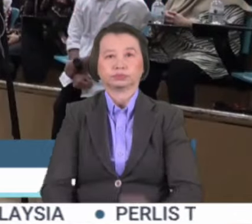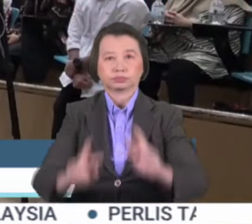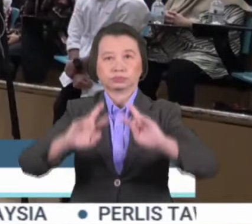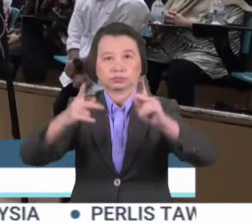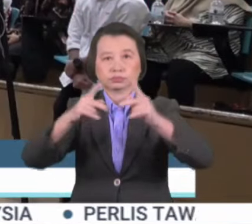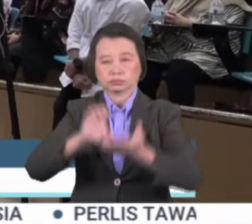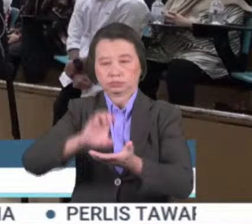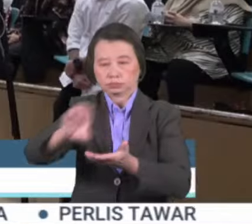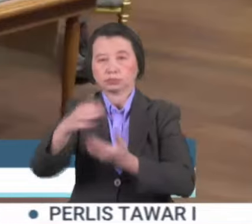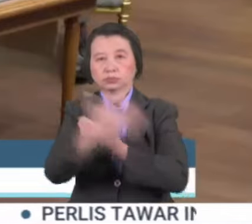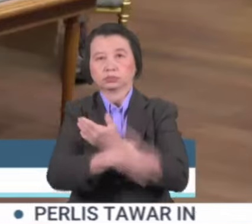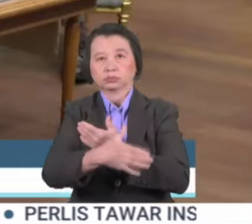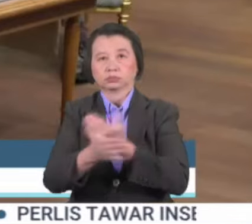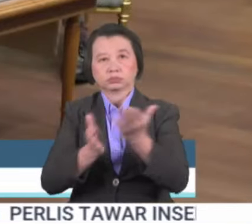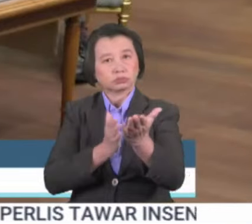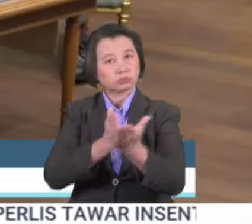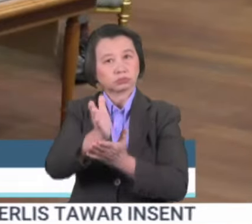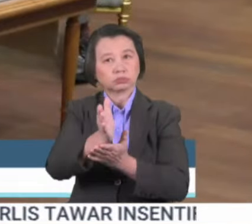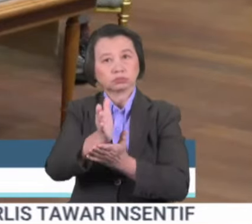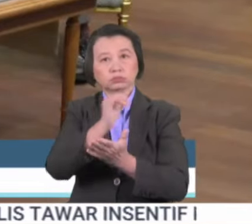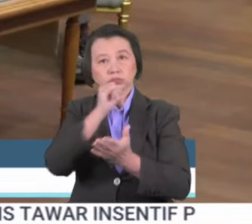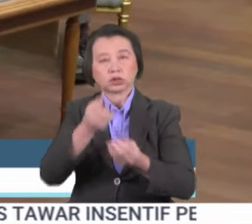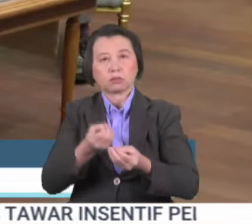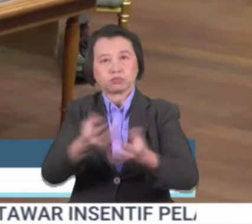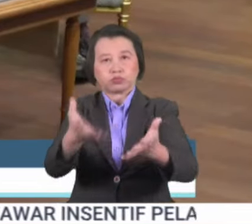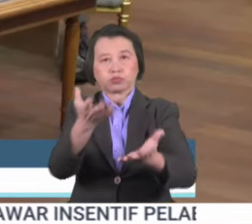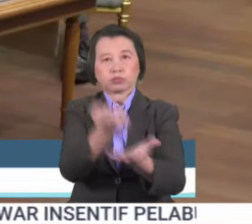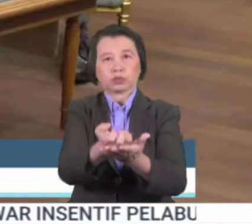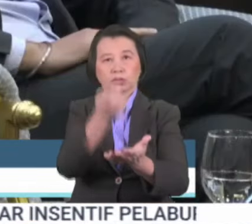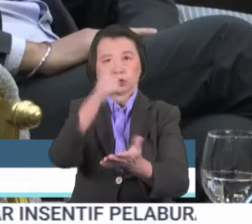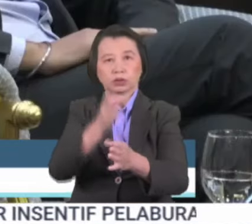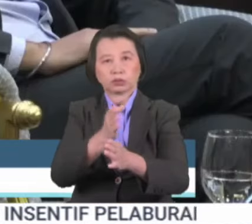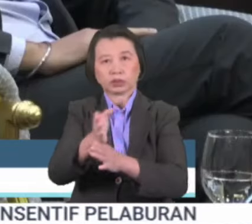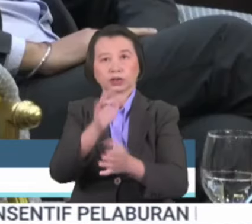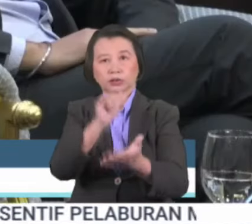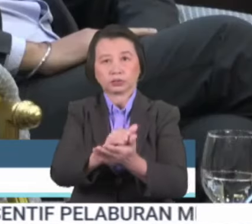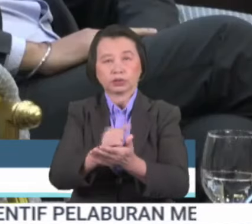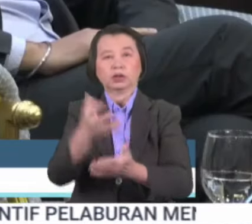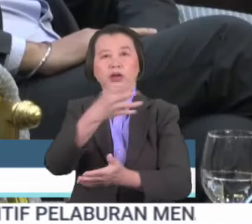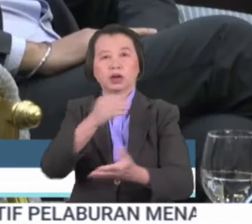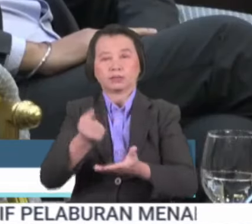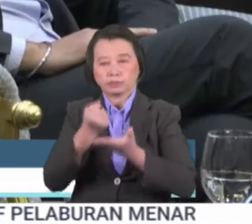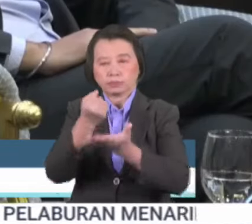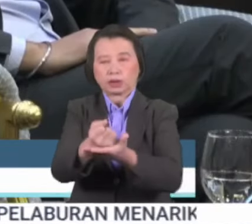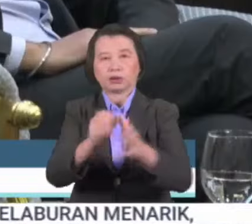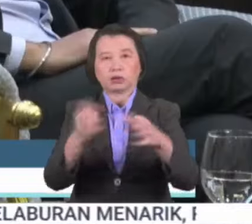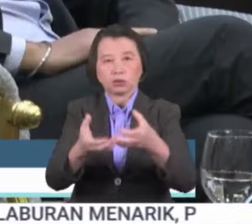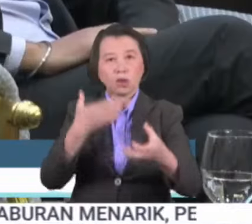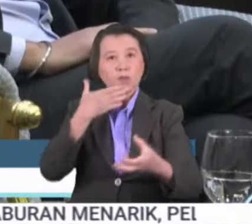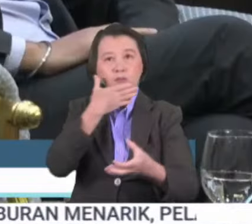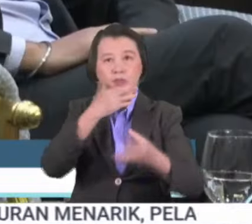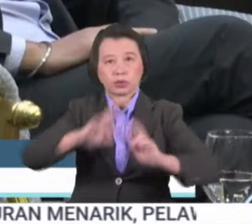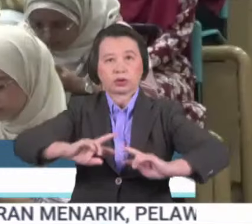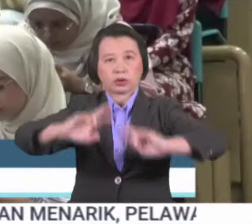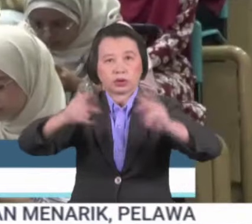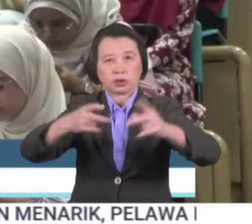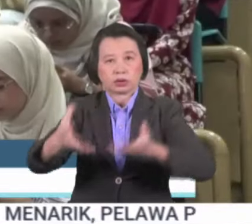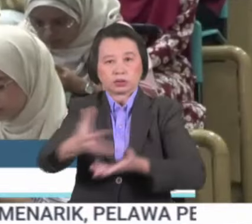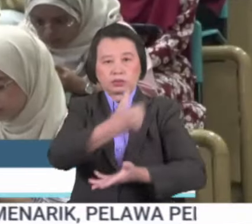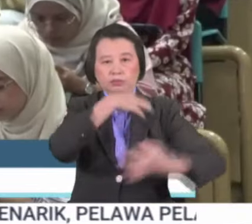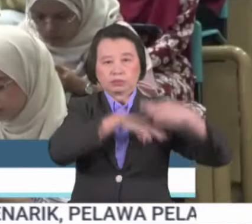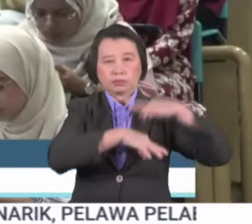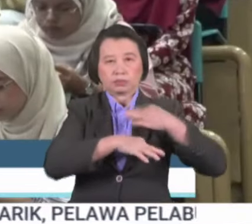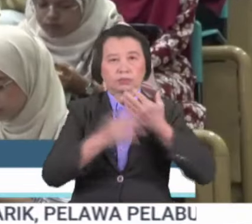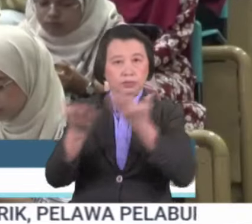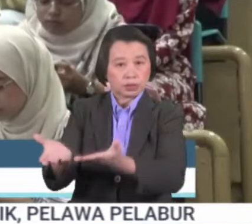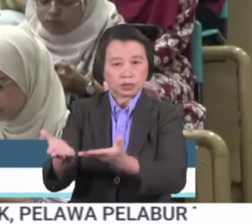Peningkatan pelaburan negara secara tidak langsung memberi limpahan ekonomi kepada sektor berkenaan sekaligus membantu golongan muda meningkatkan pendapatan